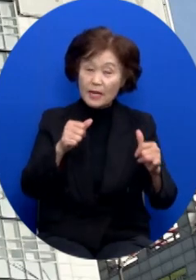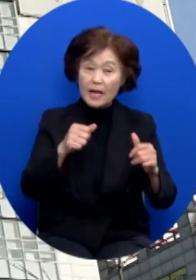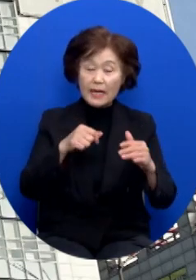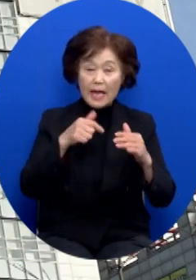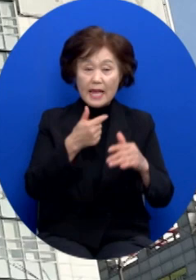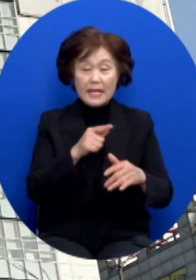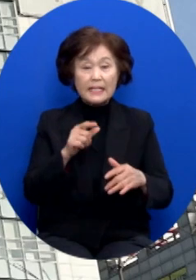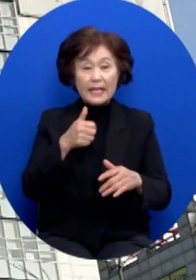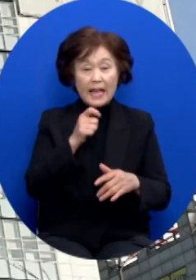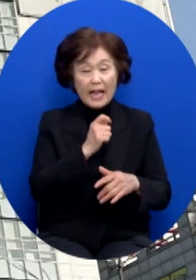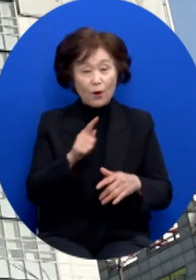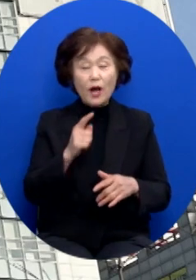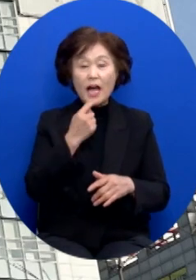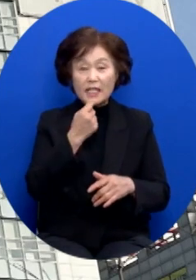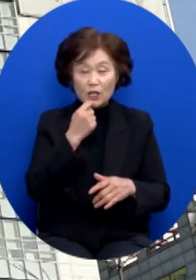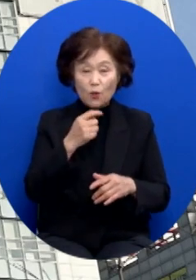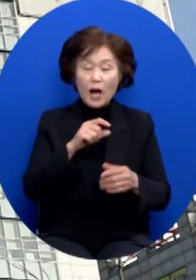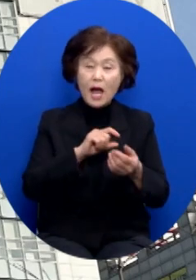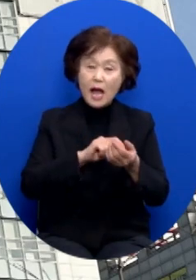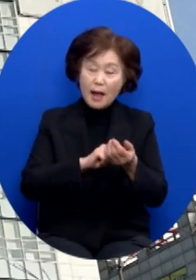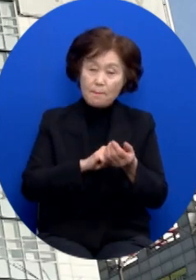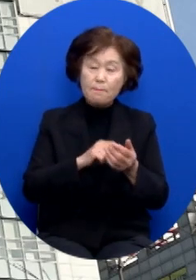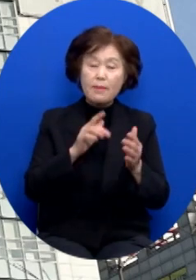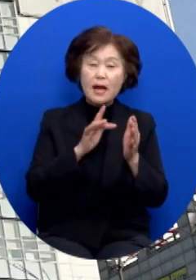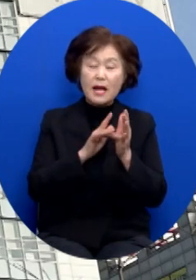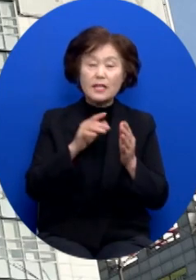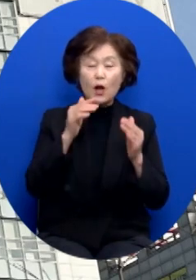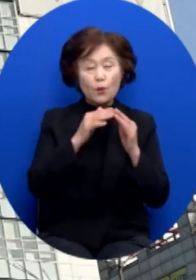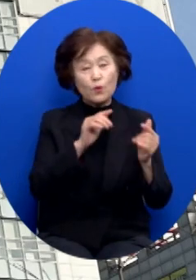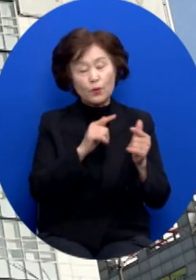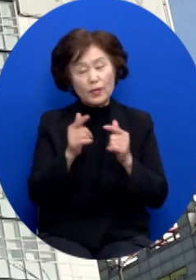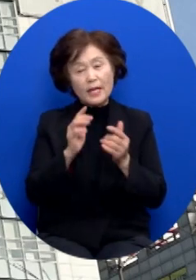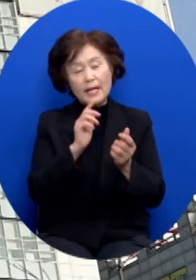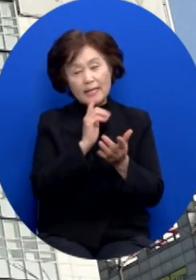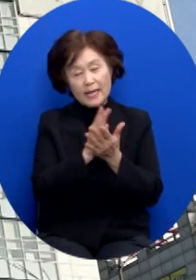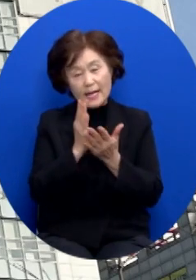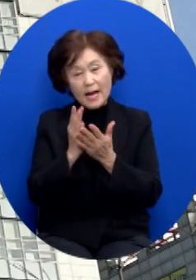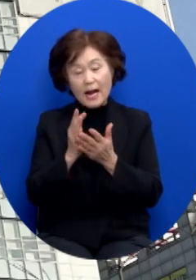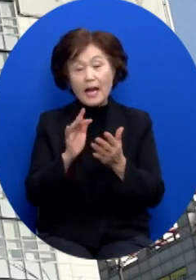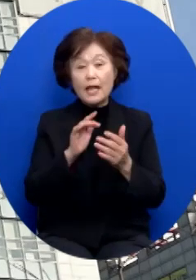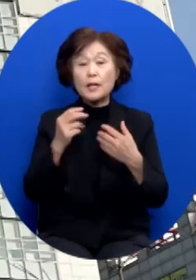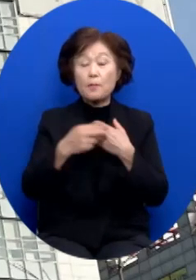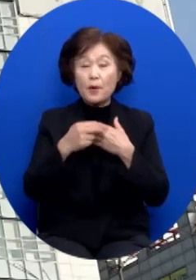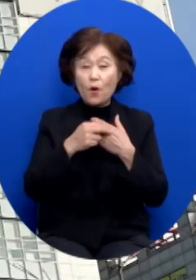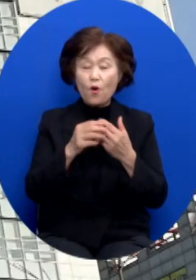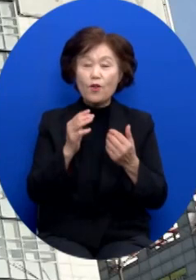비롯해 치과와 한방, 약국 등 다양한 의료 서비스를 제공했습니다.